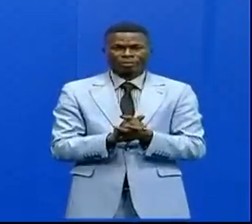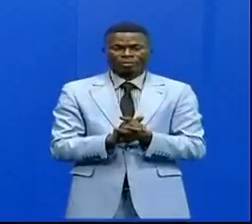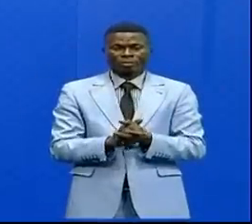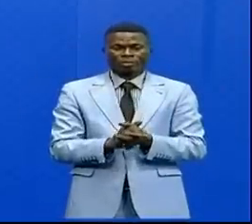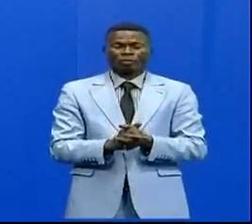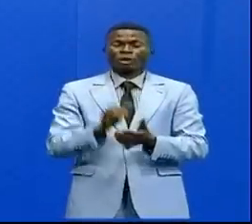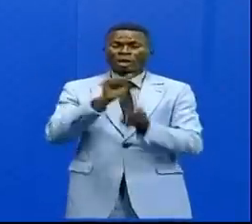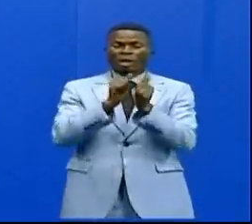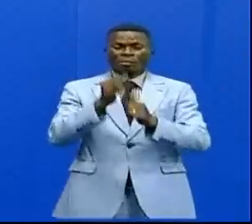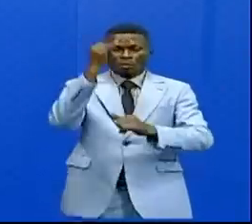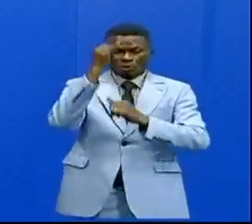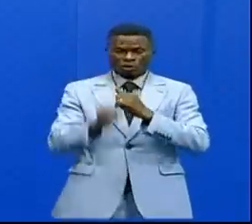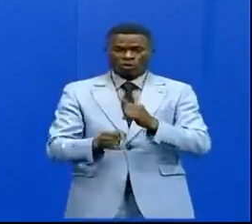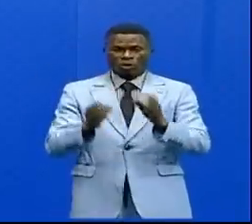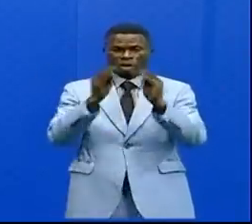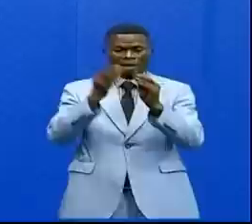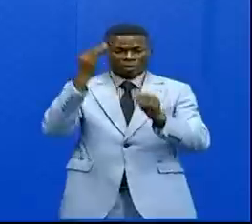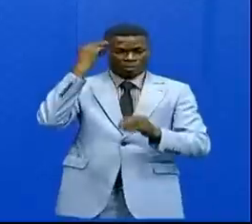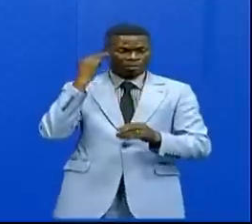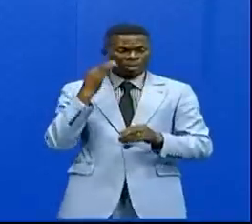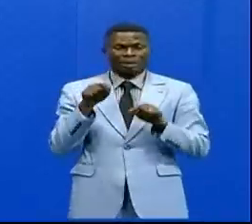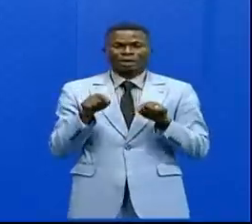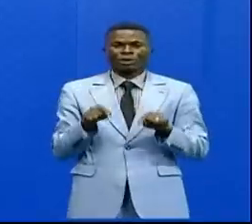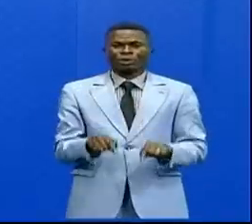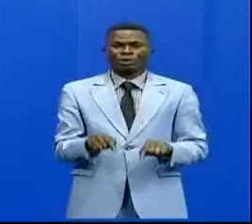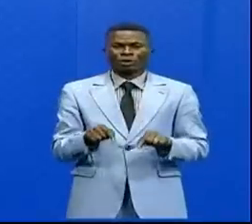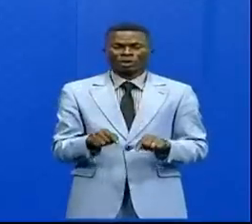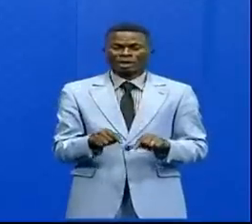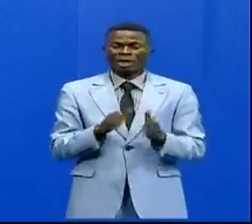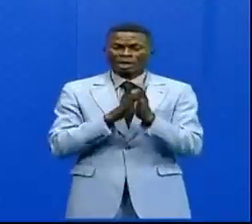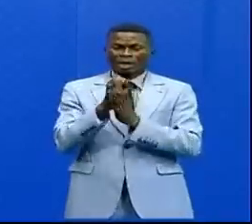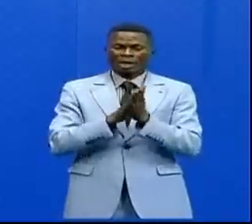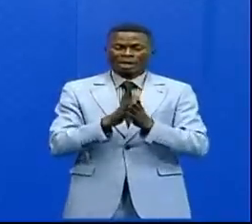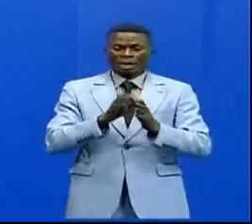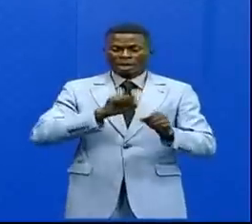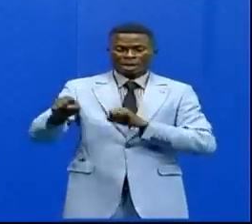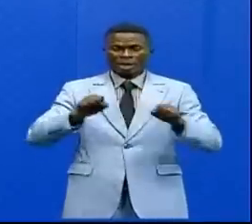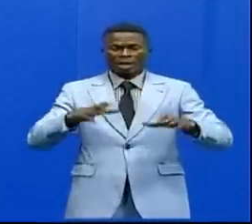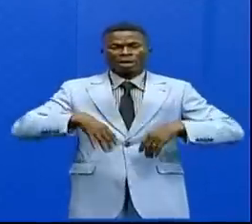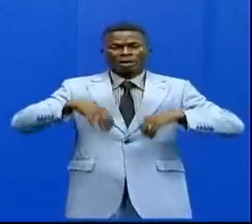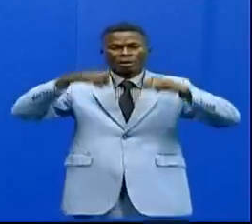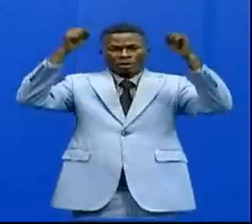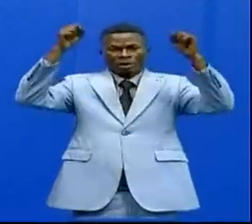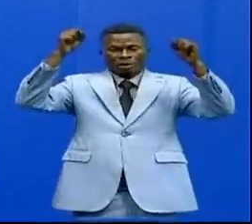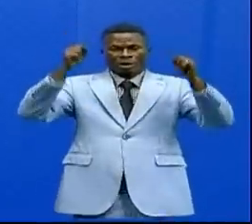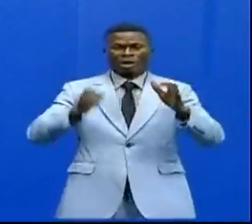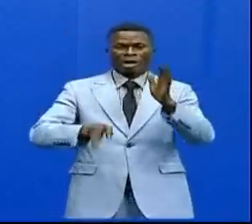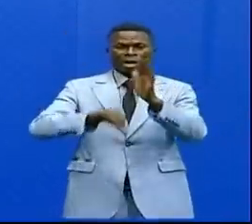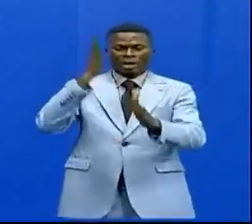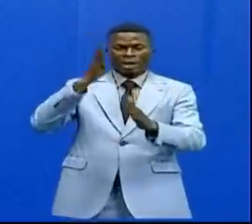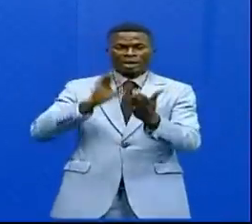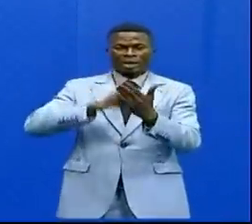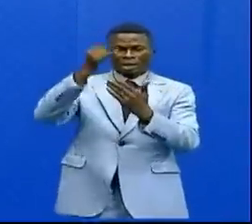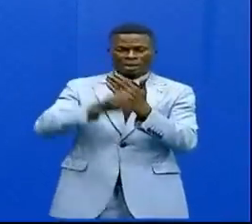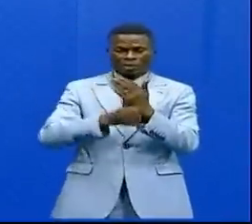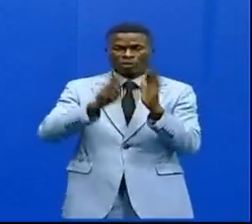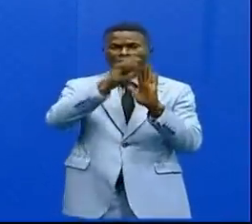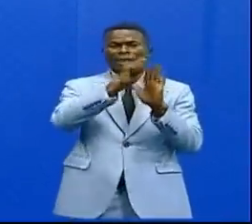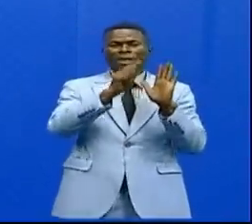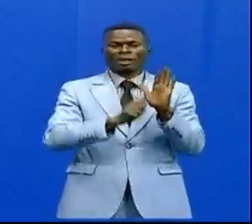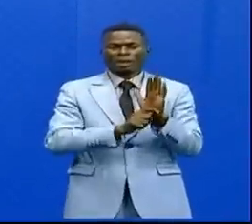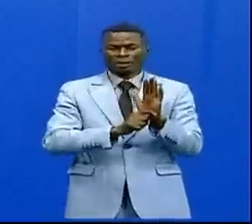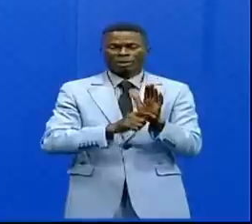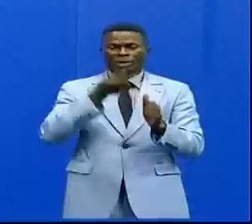Dernier chapitre du conseil de ministres de ce jour, relatif à l'examen et à l'adoption de 14 projets de texte.